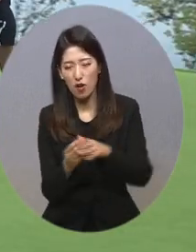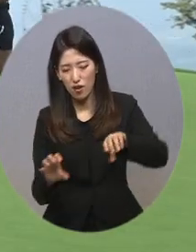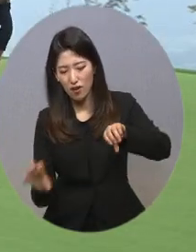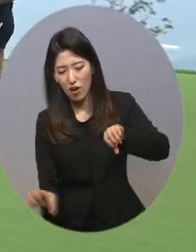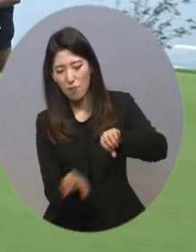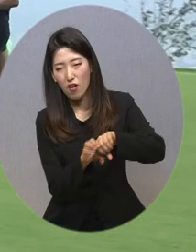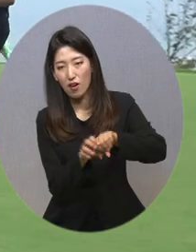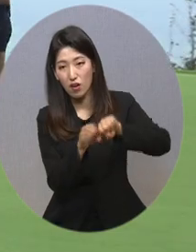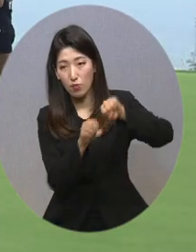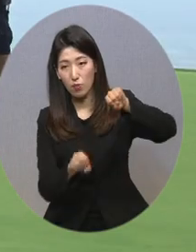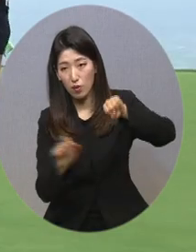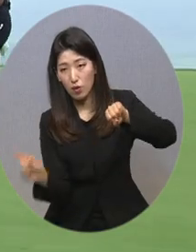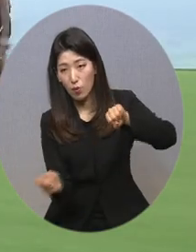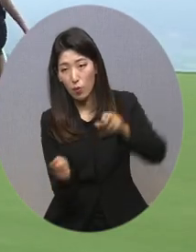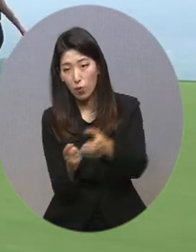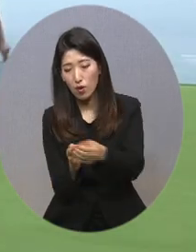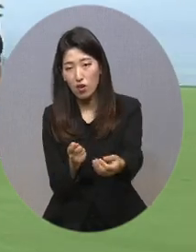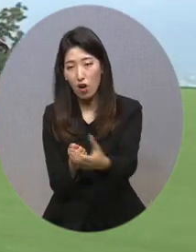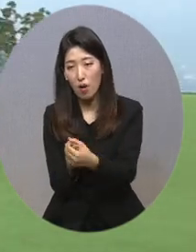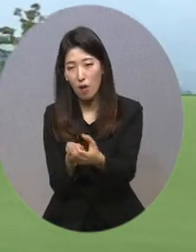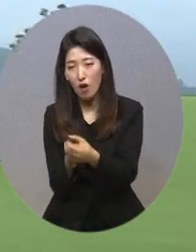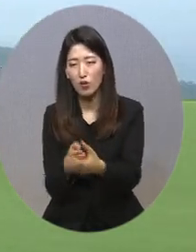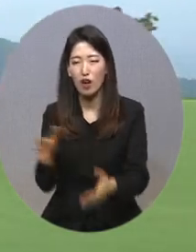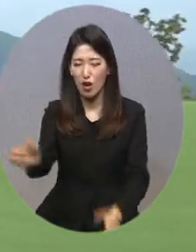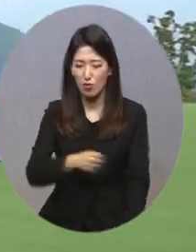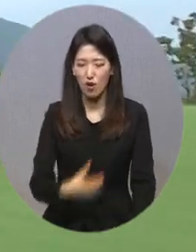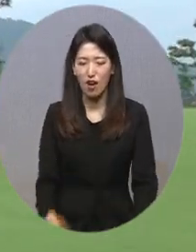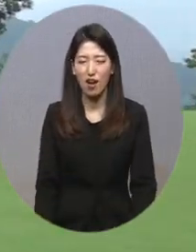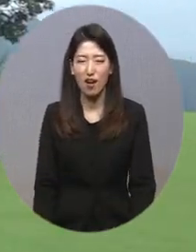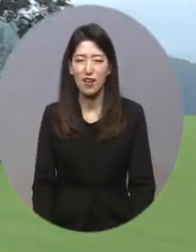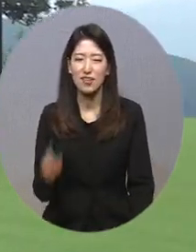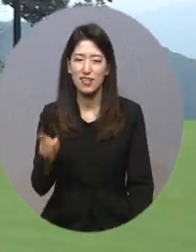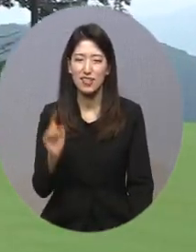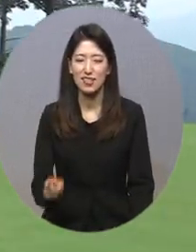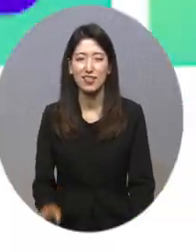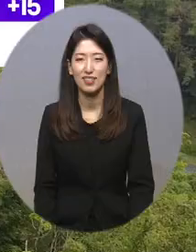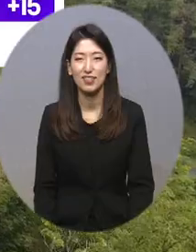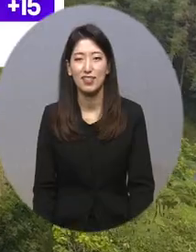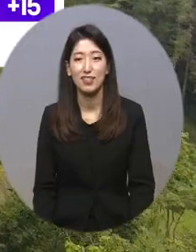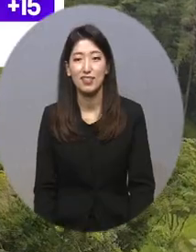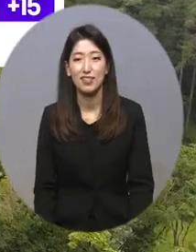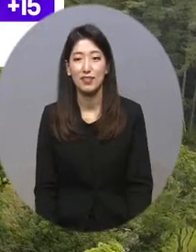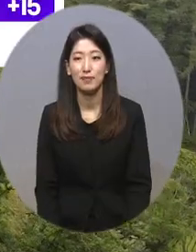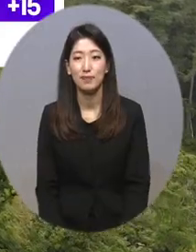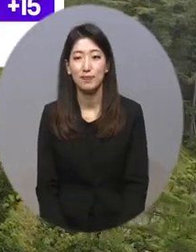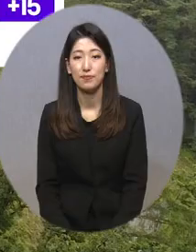주워주고. 아, 웃겨. 파했으니까 내가 보다 좋아. 파했으니까. 그렇게 치면 그럴까.